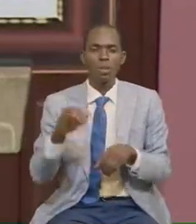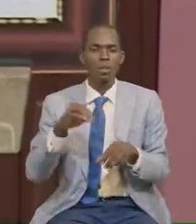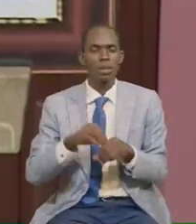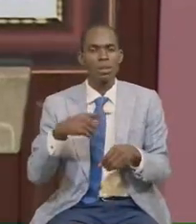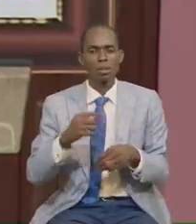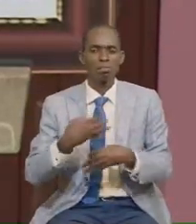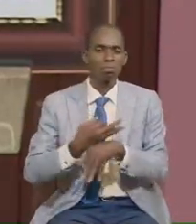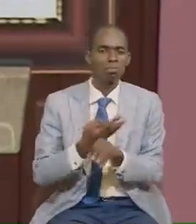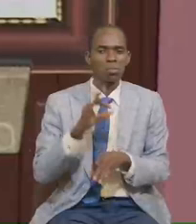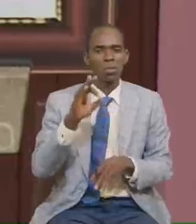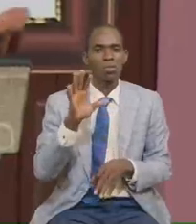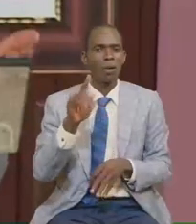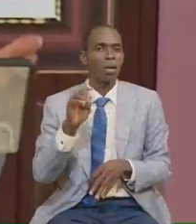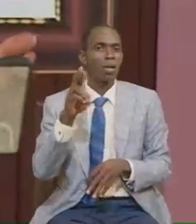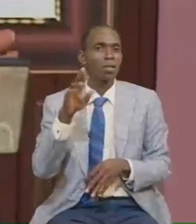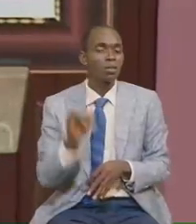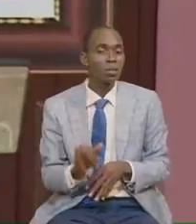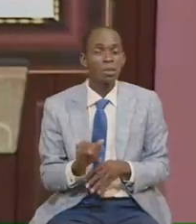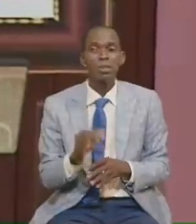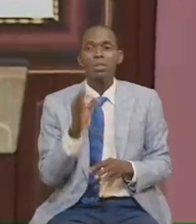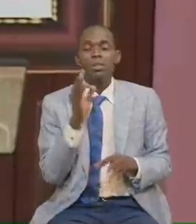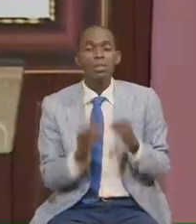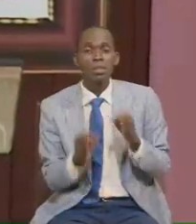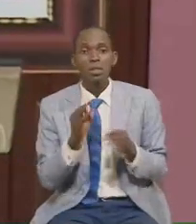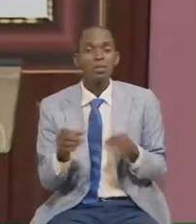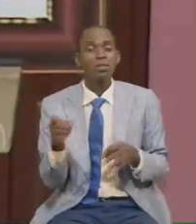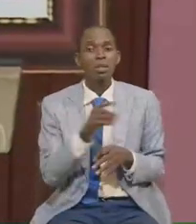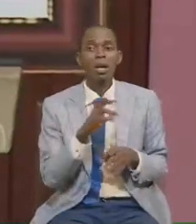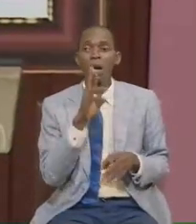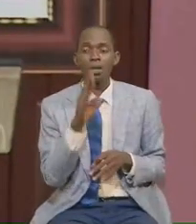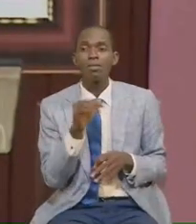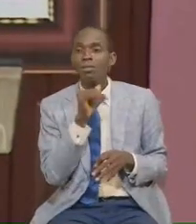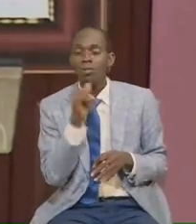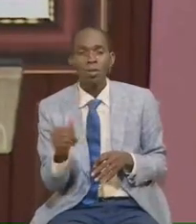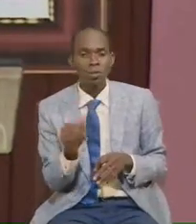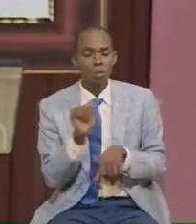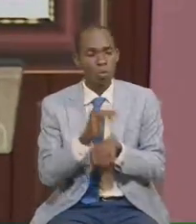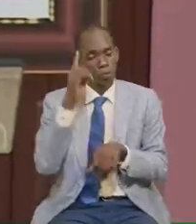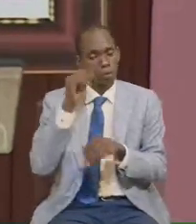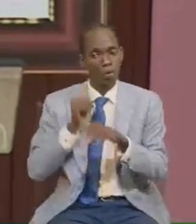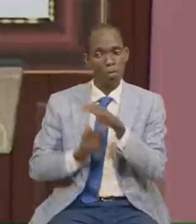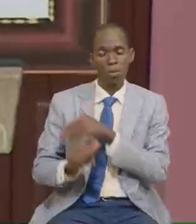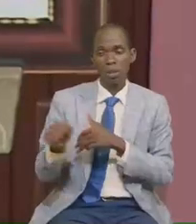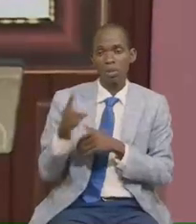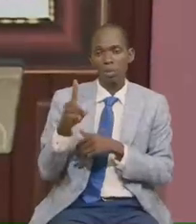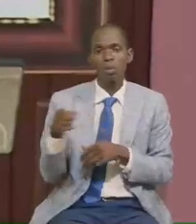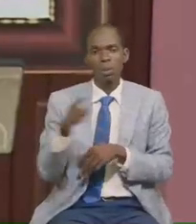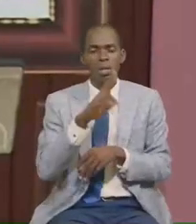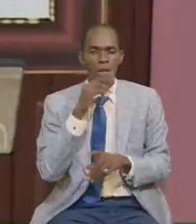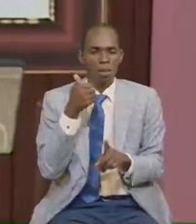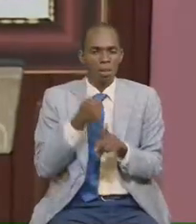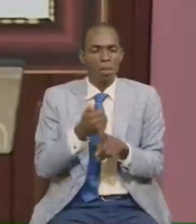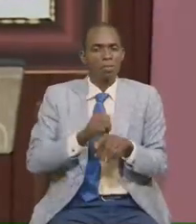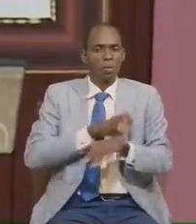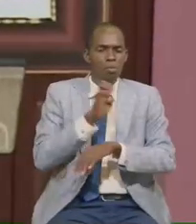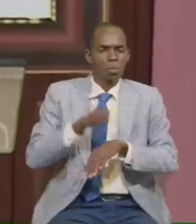part. S'ils ne sont pas employés par quelqu'un, ils s'emploient eux-mêmes et il y a d'embouteillage dans la rue.